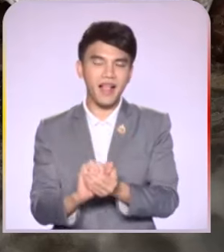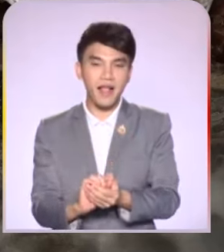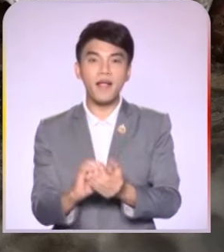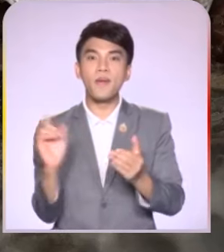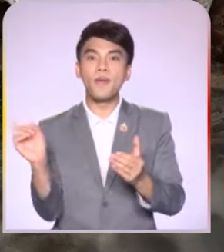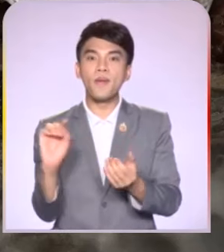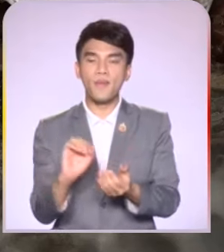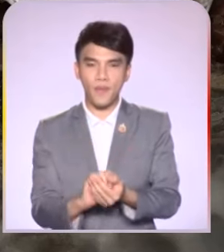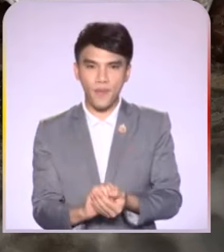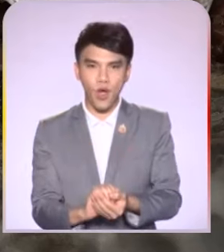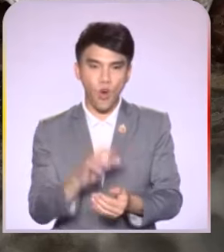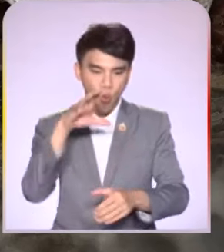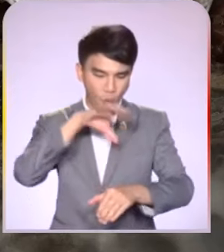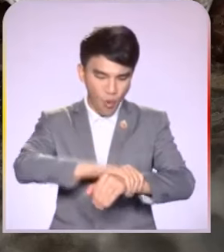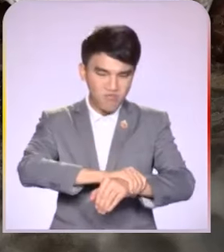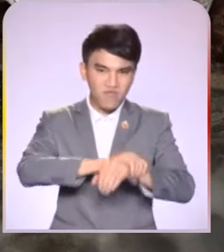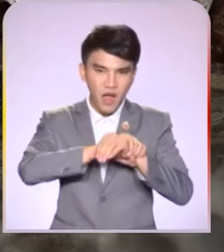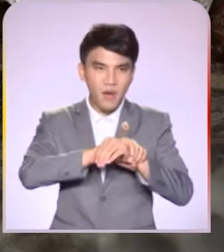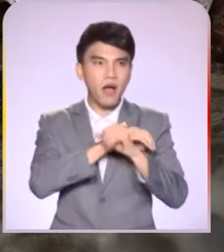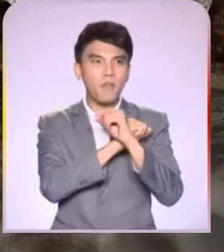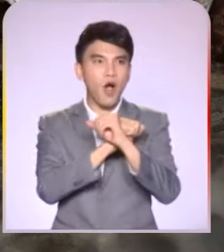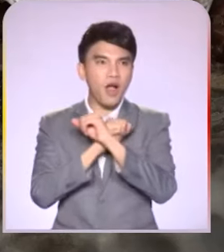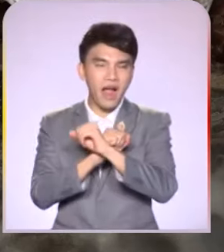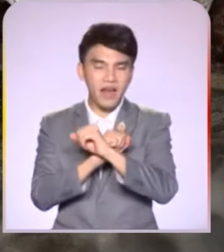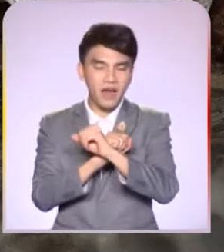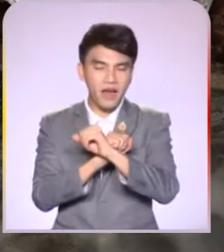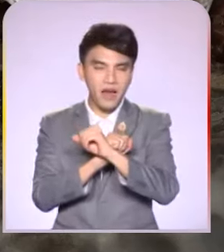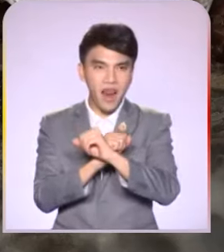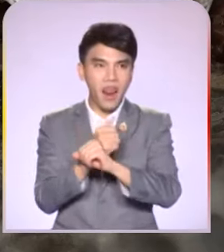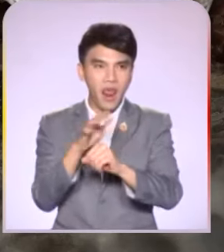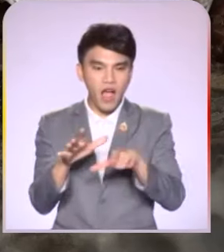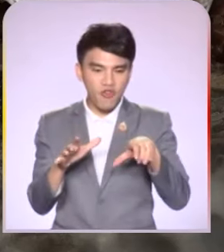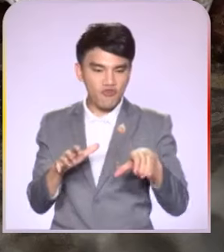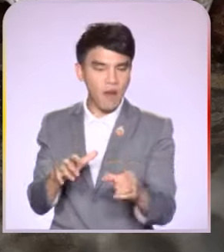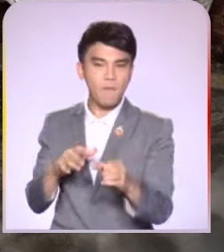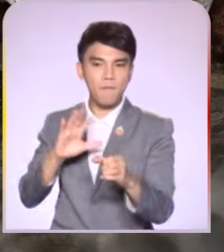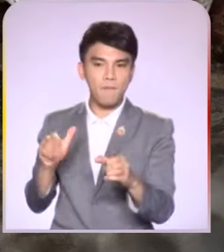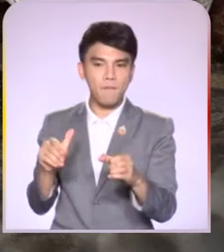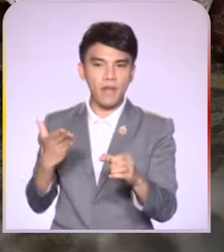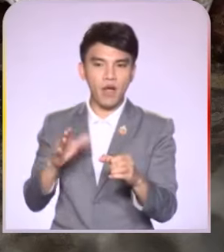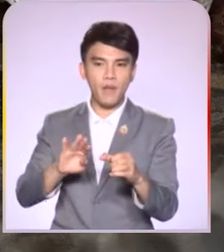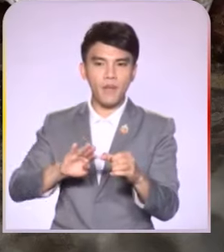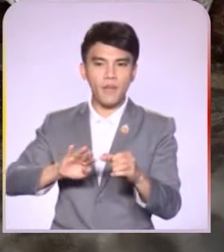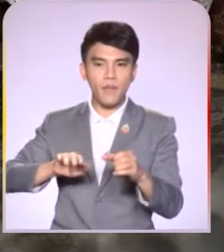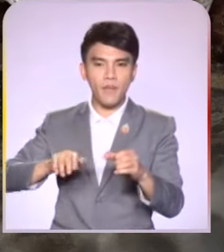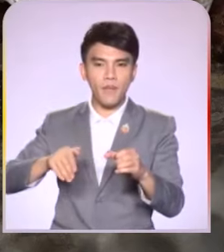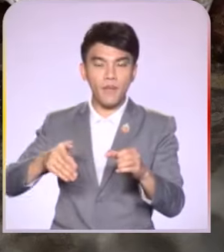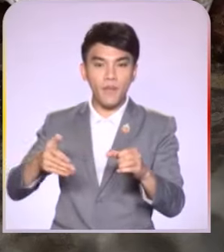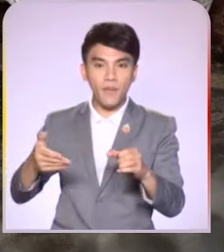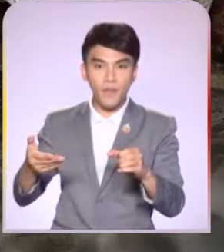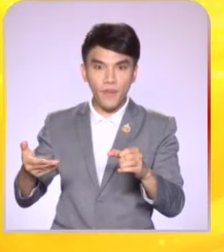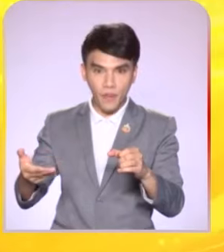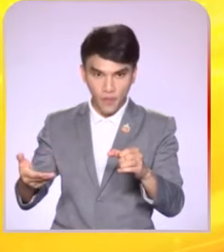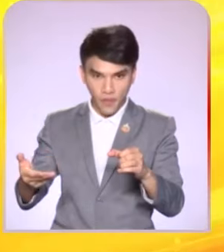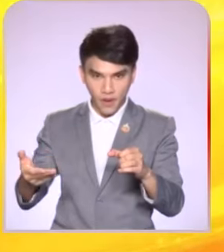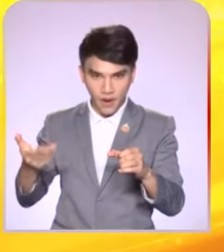มื่อกี้ค่ะจับหัวงูไว้กันงูมันสะบัดออกมาแล้วก็จับหางมันค่ะให้งูมันคลายการรัดตัวออกจากช่ว